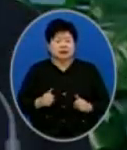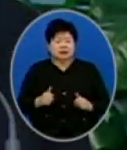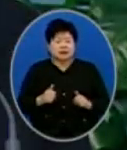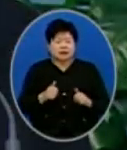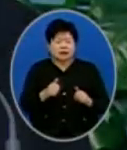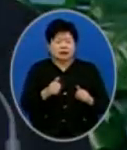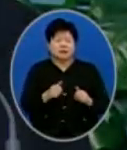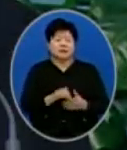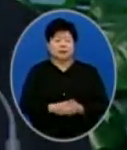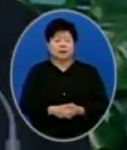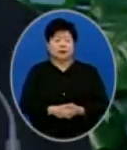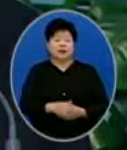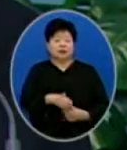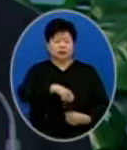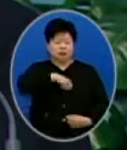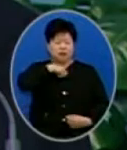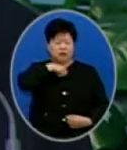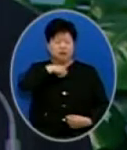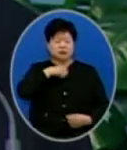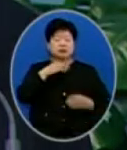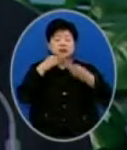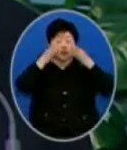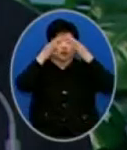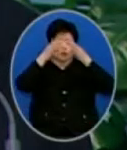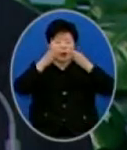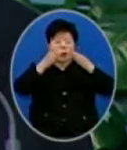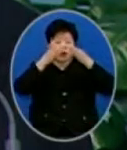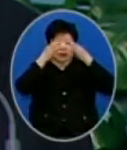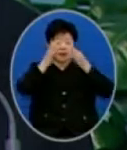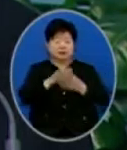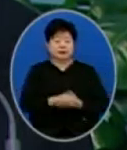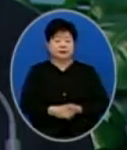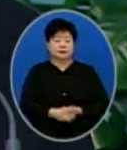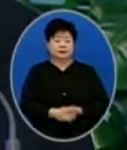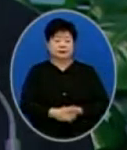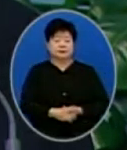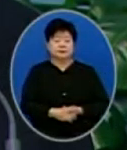성실함과 정직함으로 최선을 다할 때